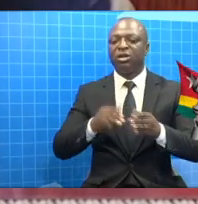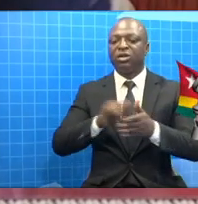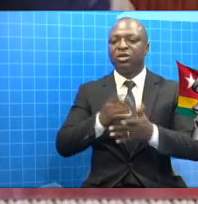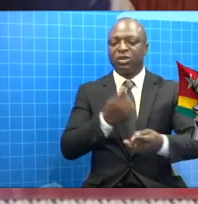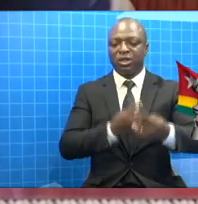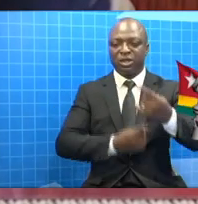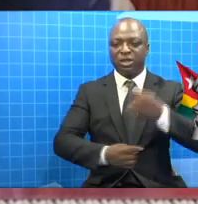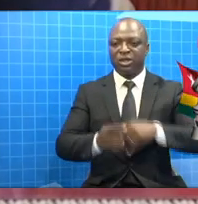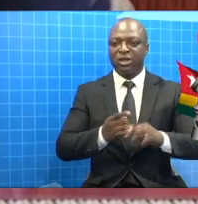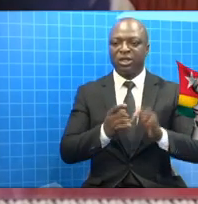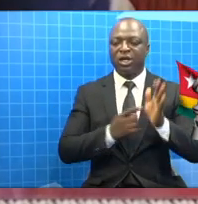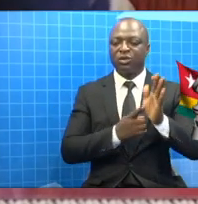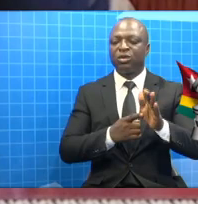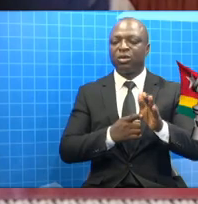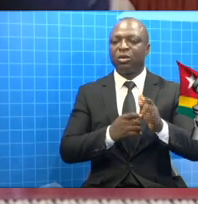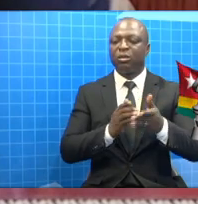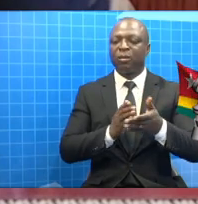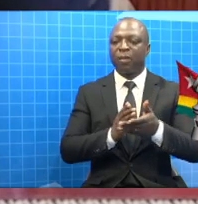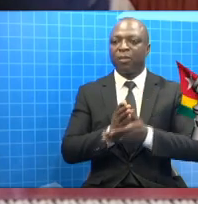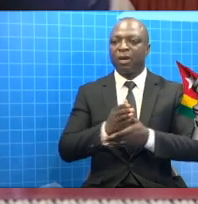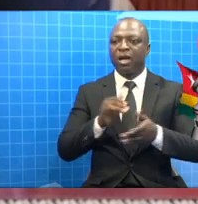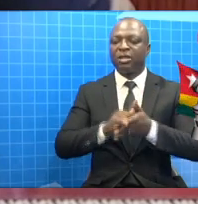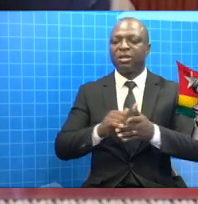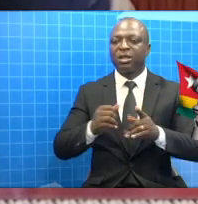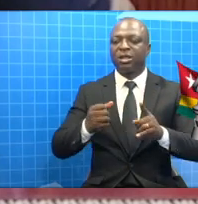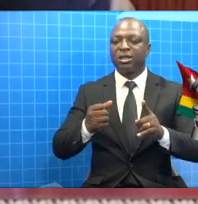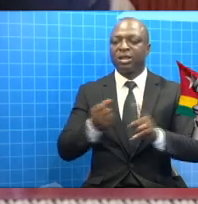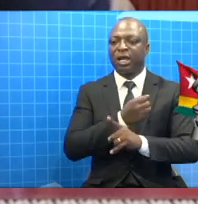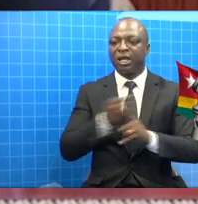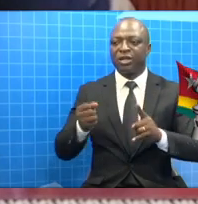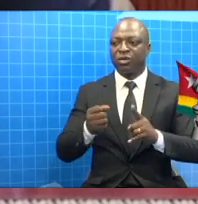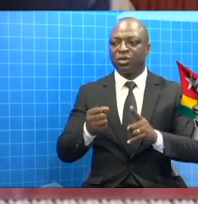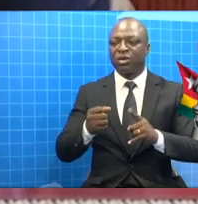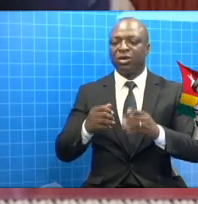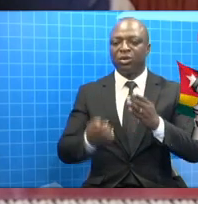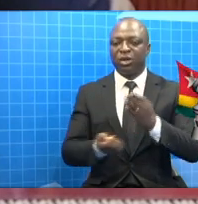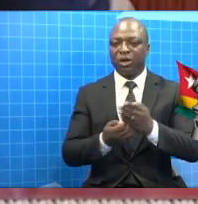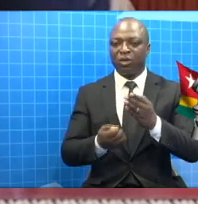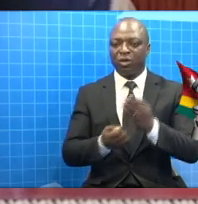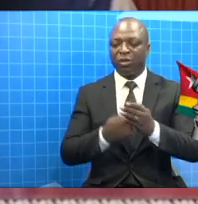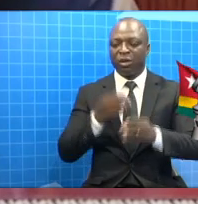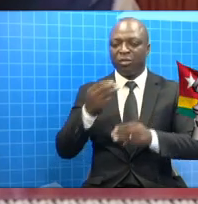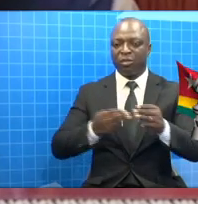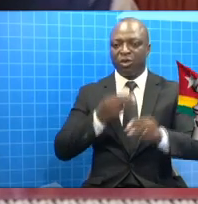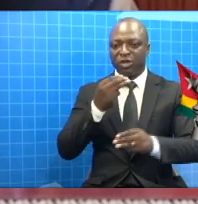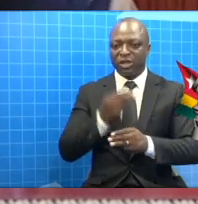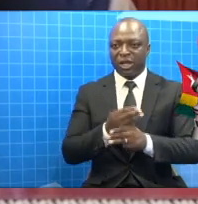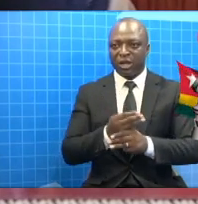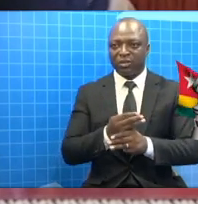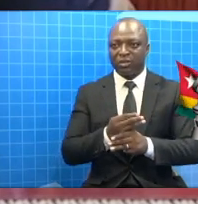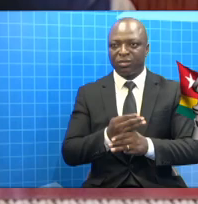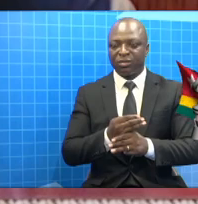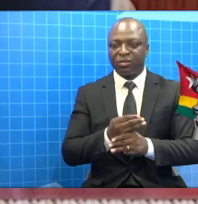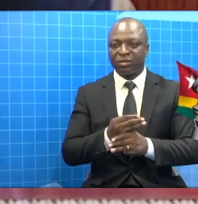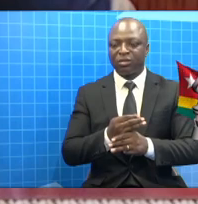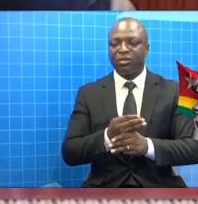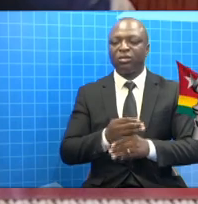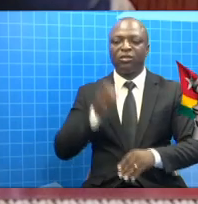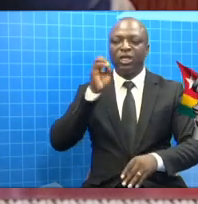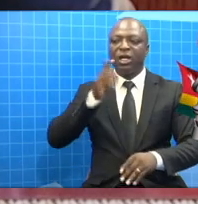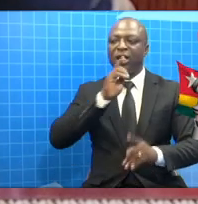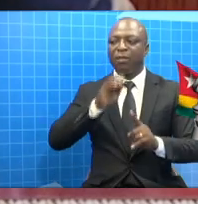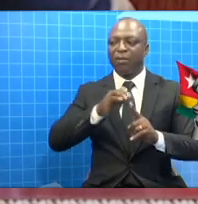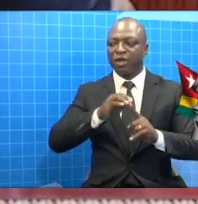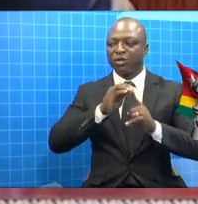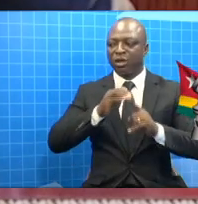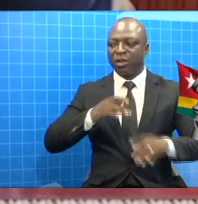notamment par la dégradation de l'économie mondiale. Elle est